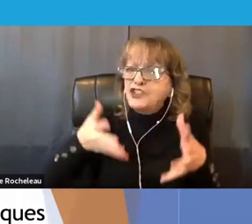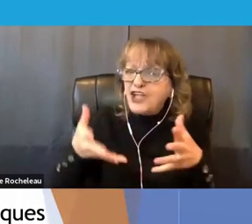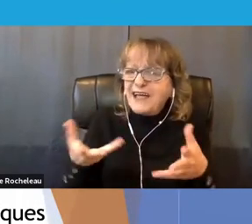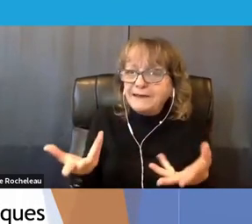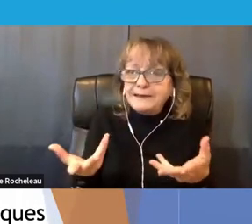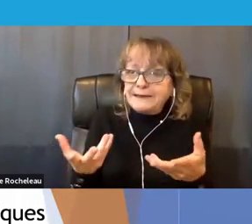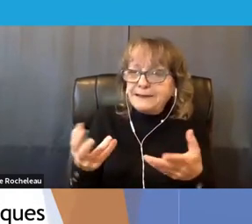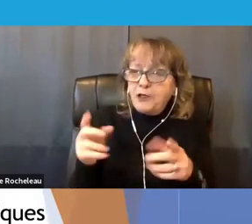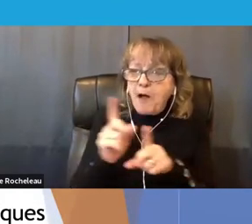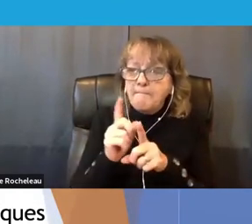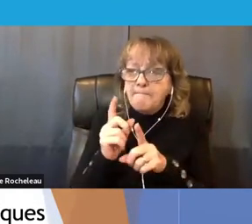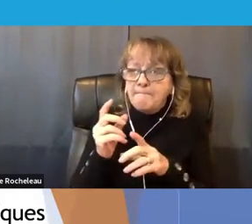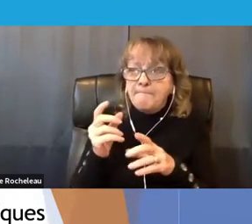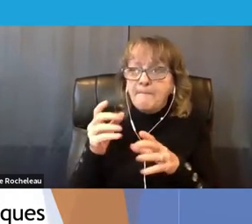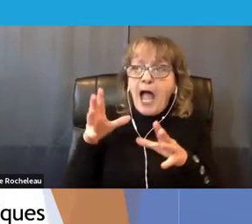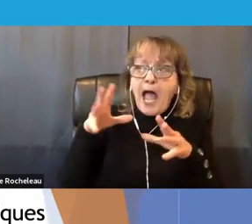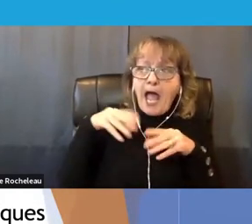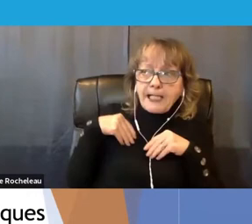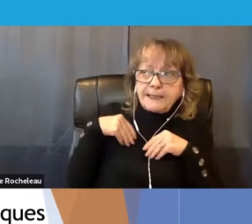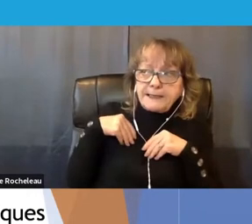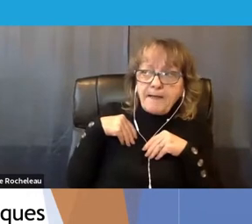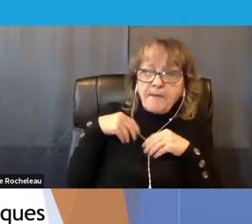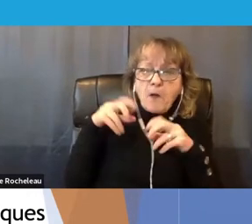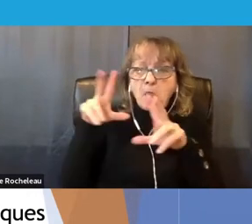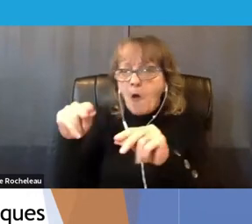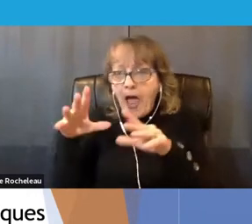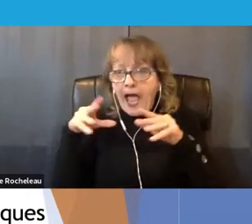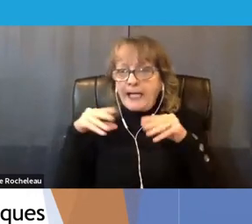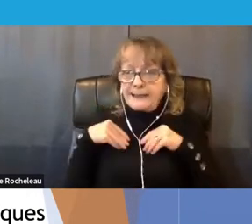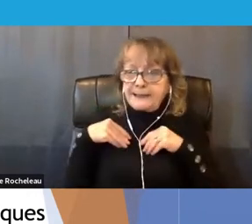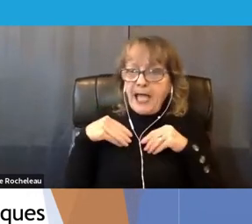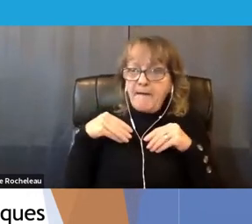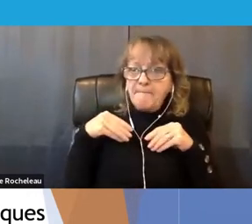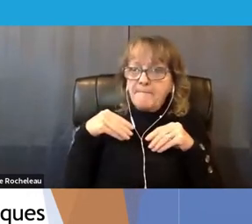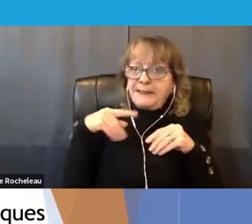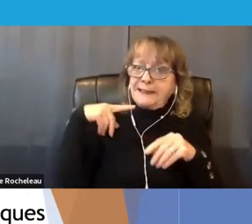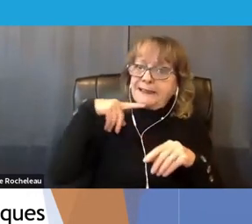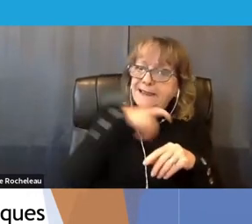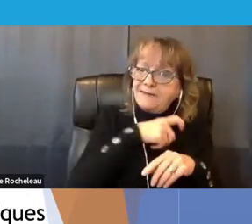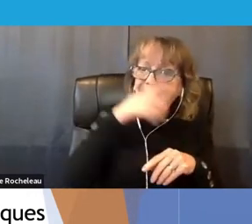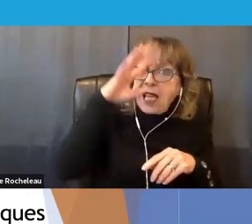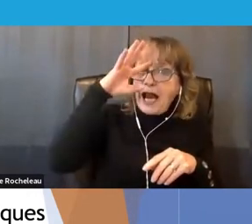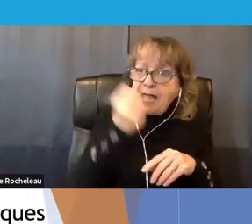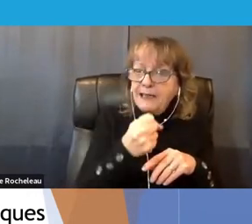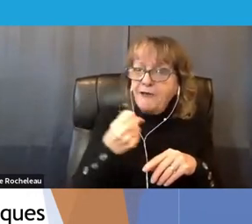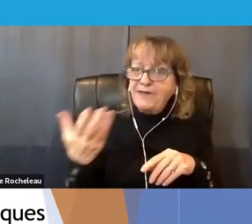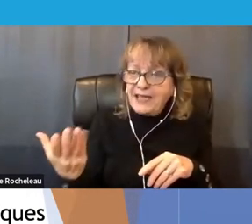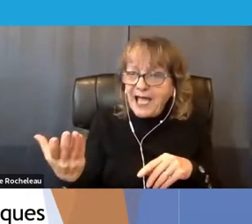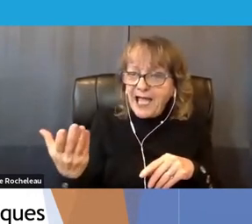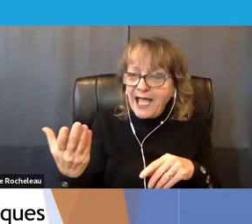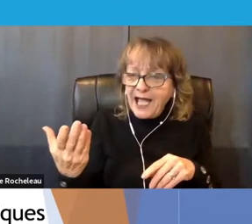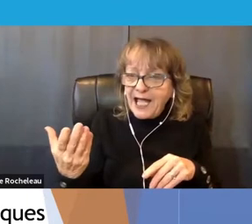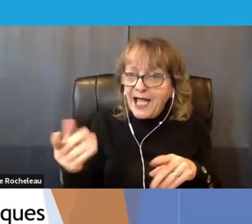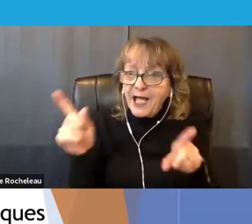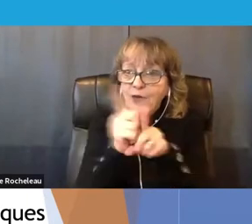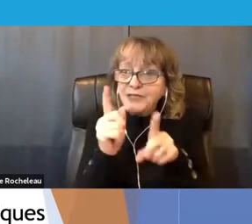limite entre le consenti et le non-consenti peut être difficile à faire, même pour